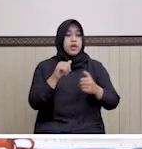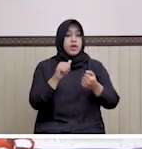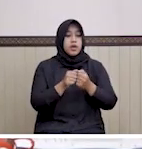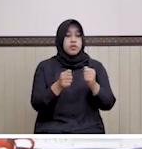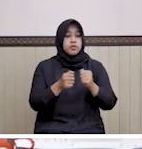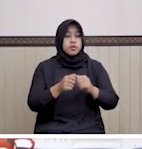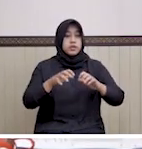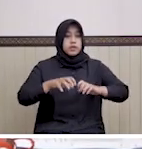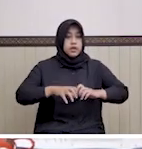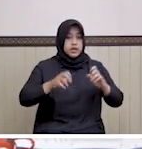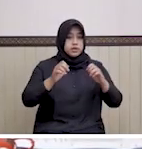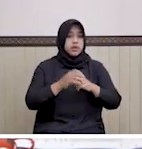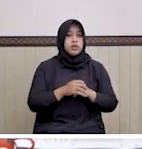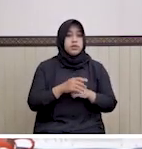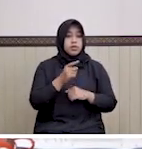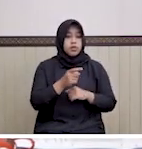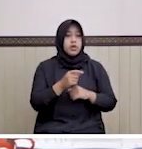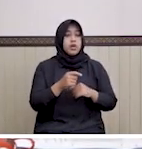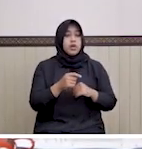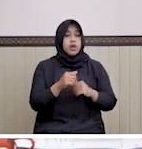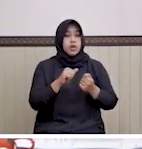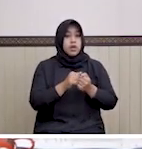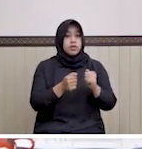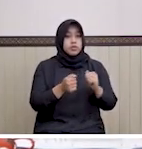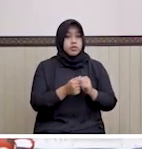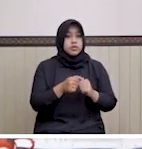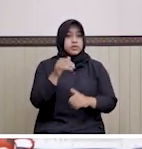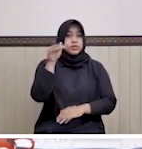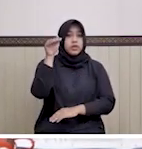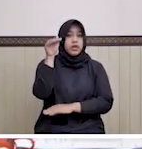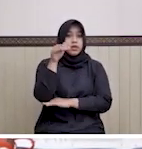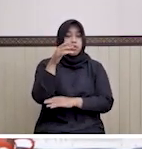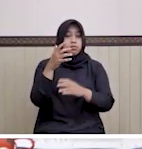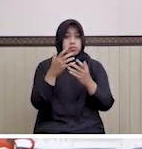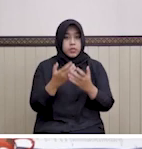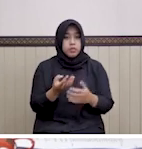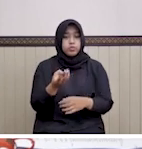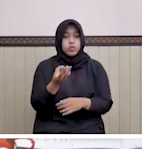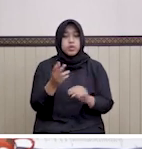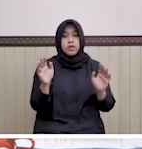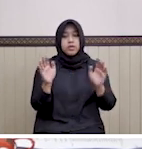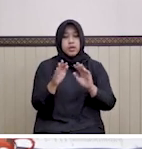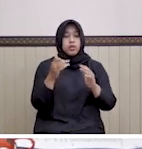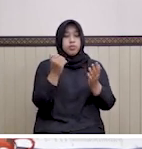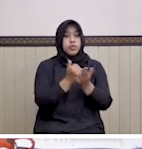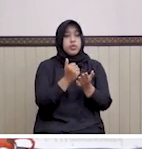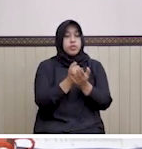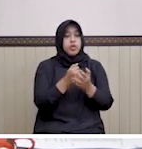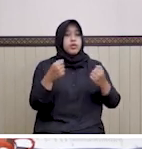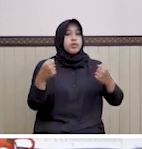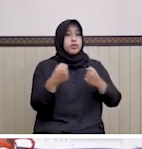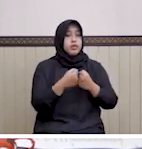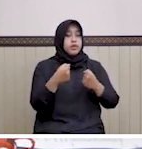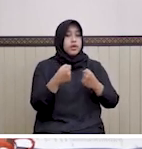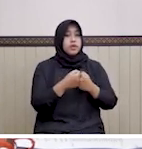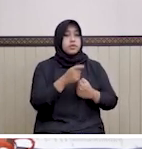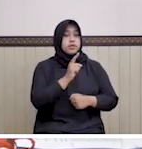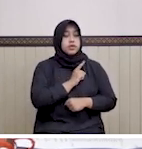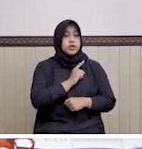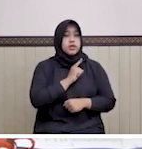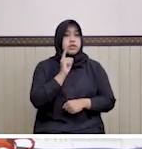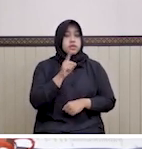bahkan kejahatan berat itu enggak mudah Itu tantangan tersendiri buat kita gitu Kenapa karena Hai